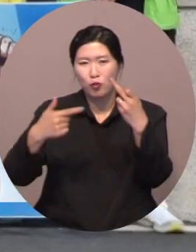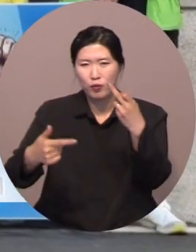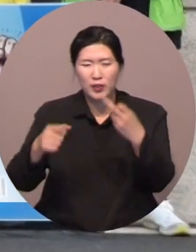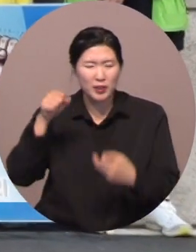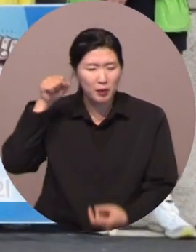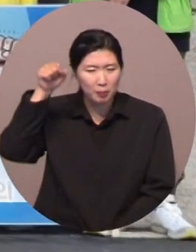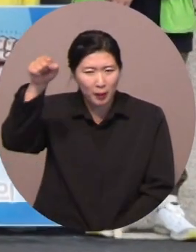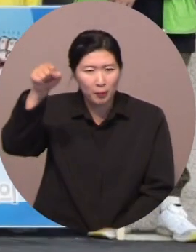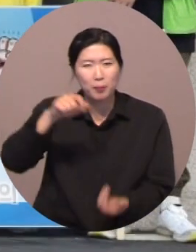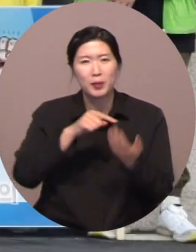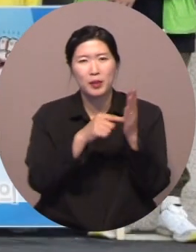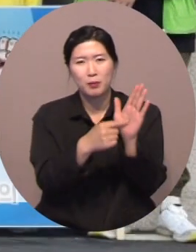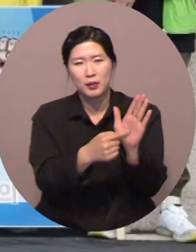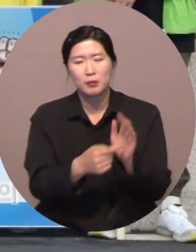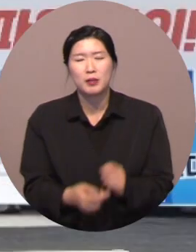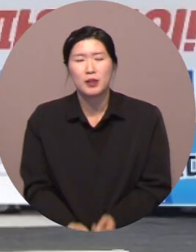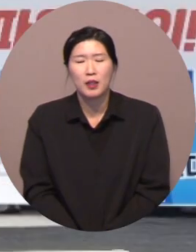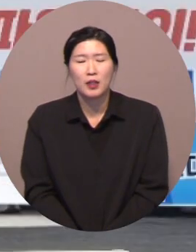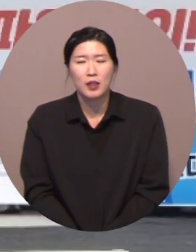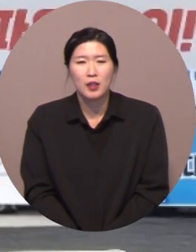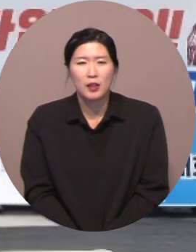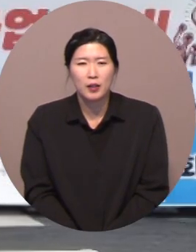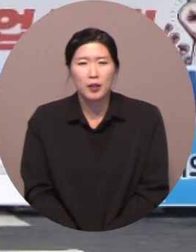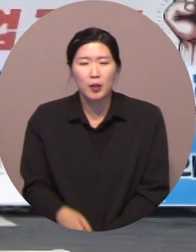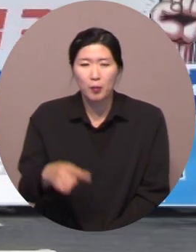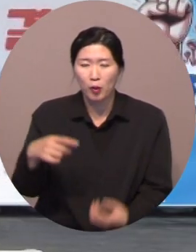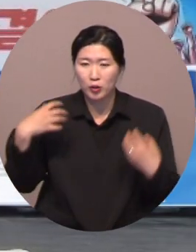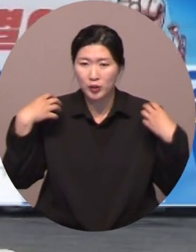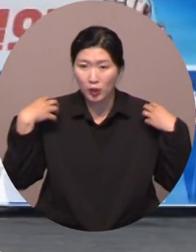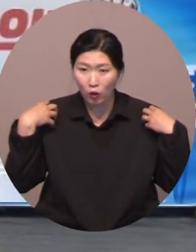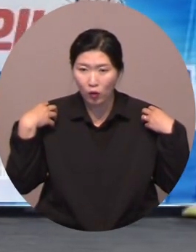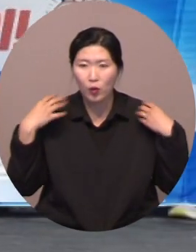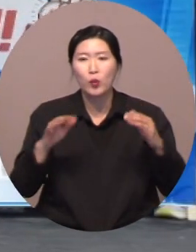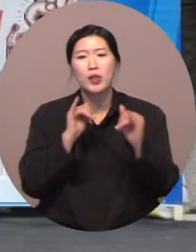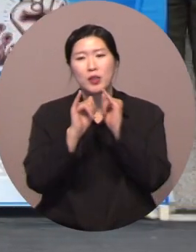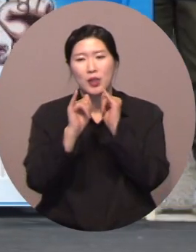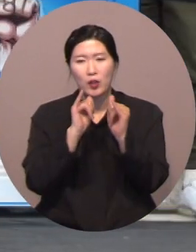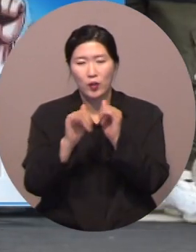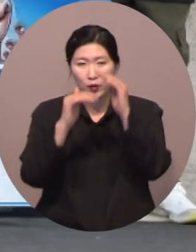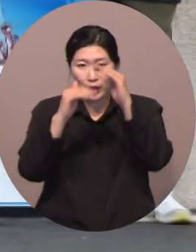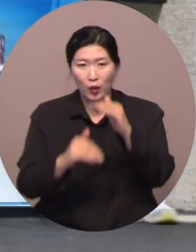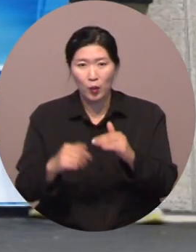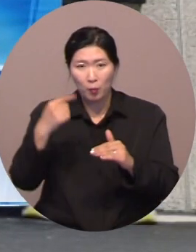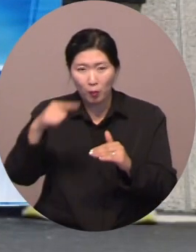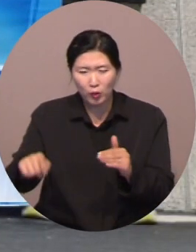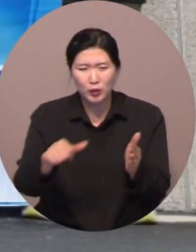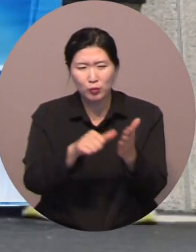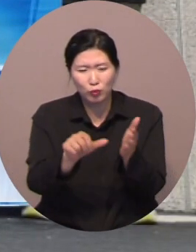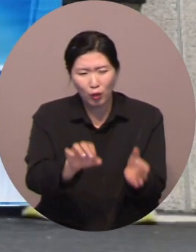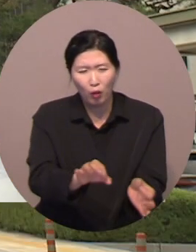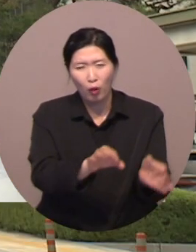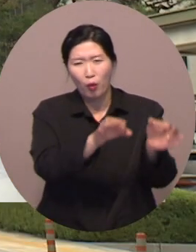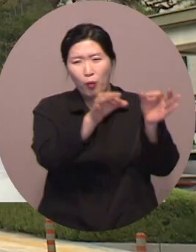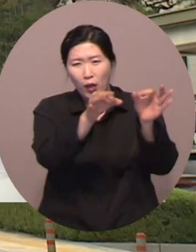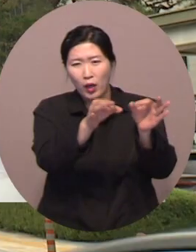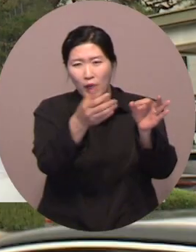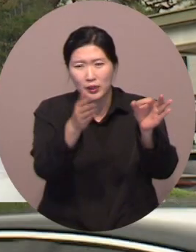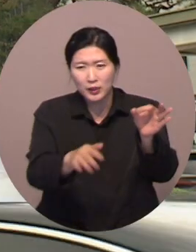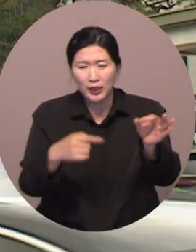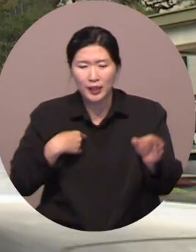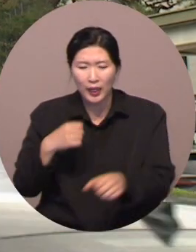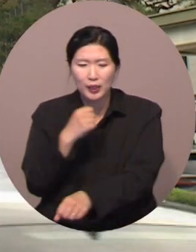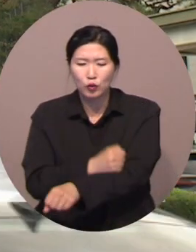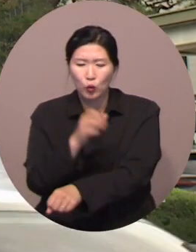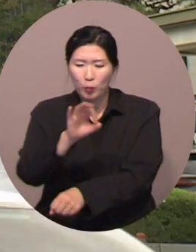돌입할 것을 예고했습니다 이들은 대전시 교육청 앞에서 기자 회견을 열고 물가 폭등으로 인한 실질 임금 하락을